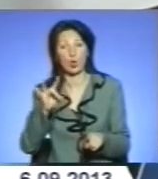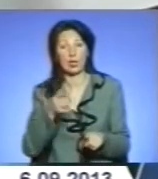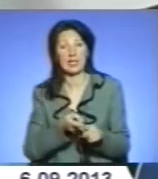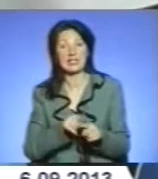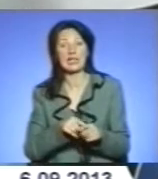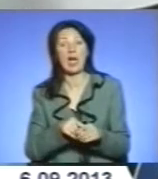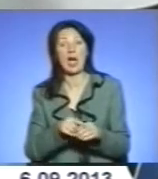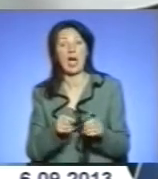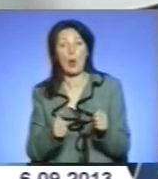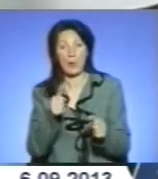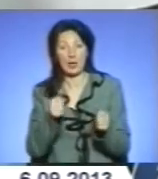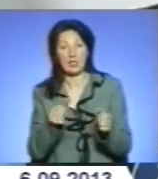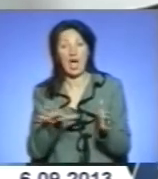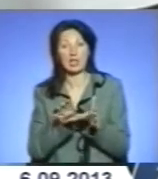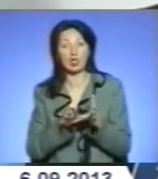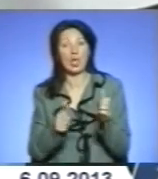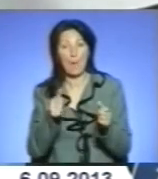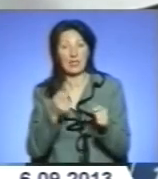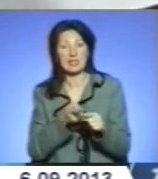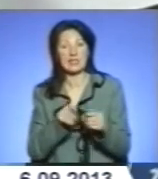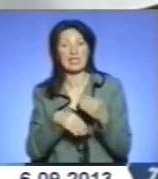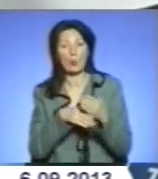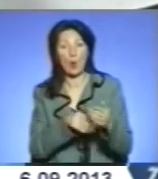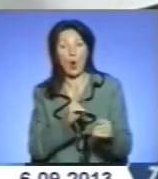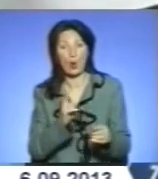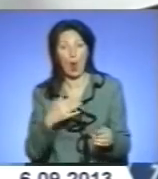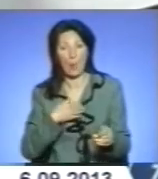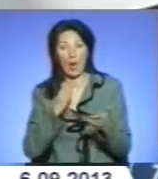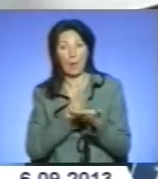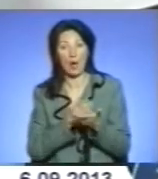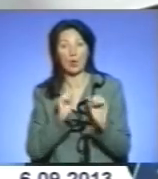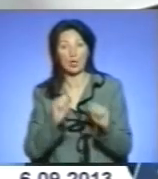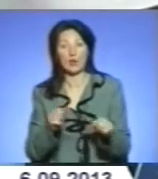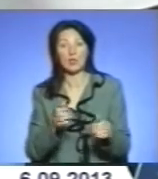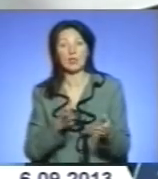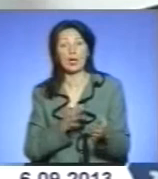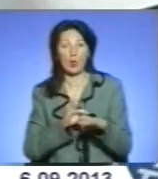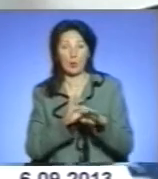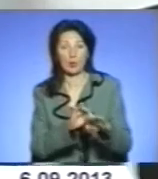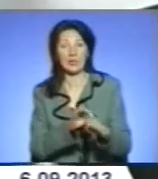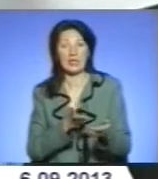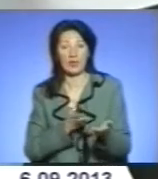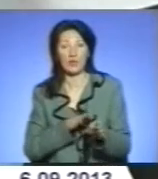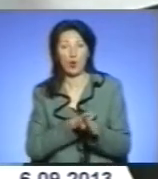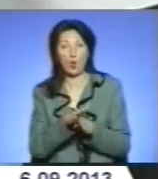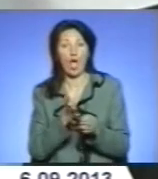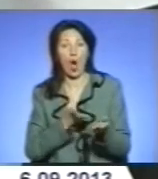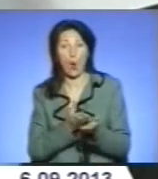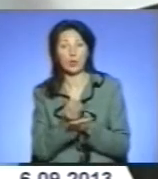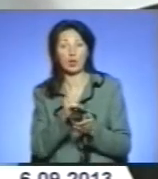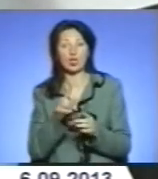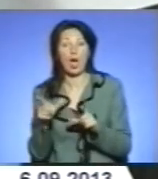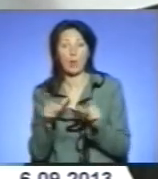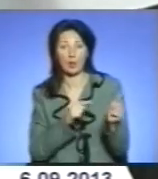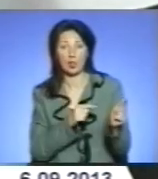який електронний пристрій, за допомогою якого ми маємо можливість проводити, здійснювати оплату на проїзд. Тобто для наших глядачів так